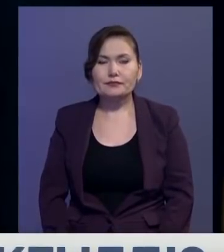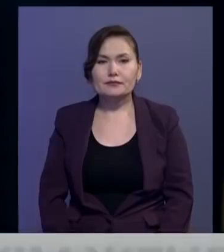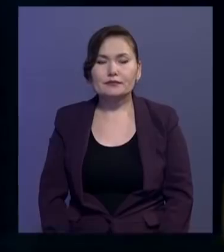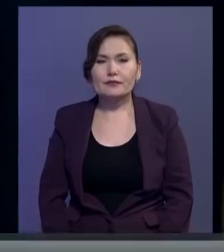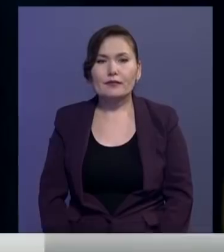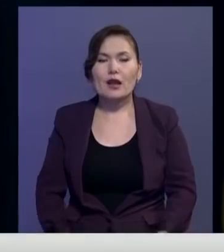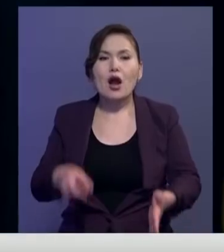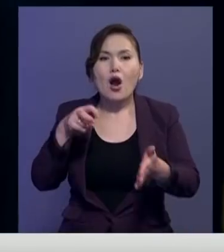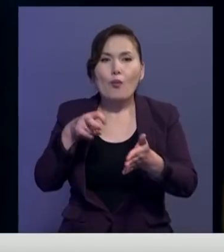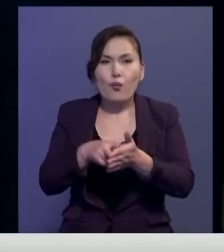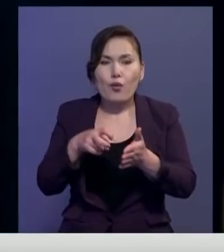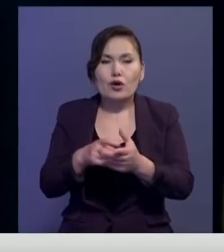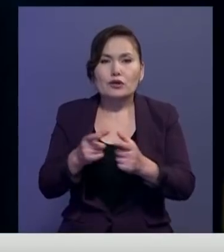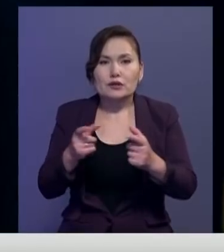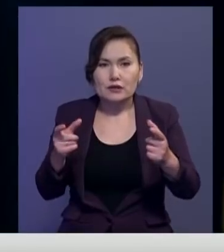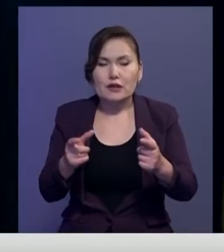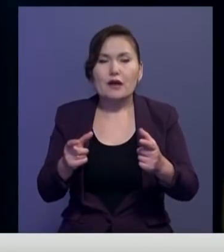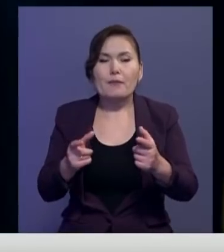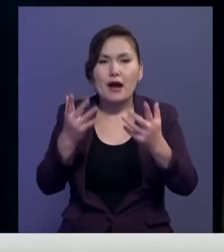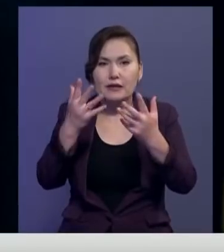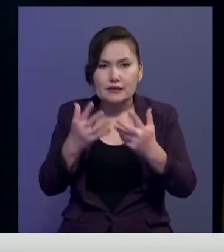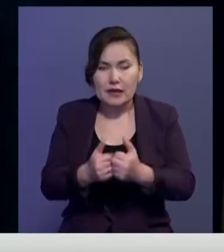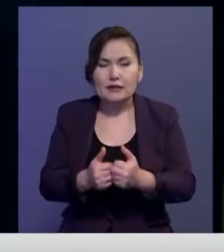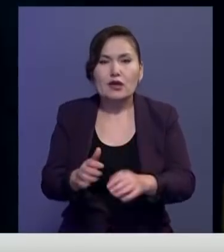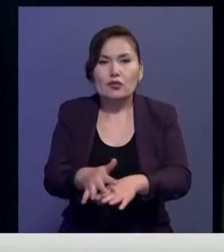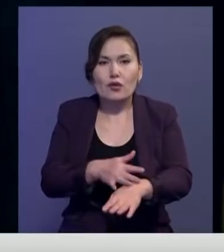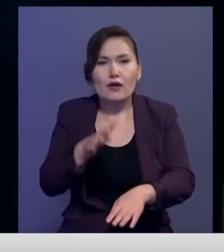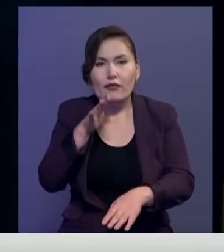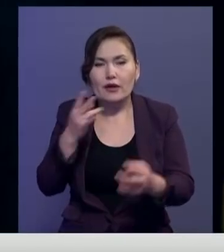Пошта бюллетендерін санау біраз уақытты алады. Біз жіберілген